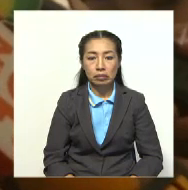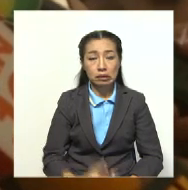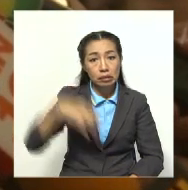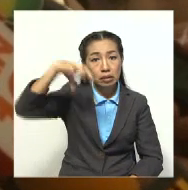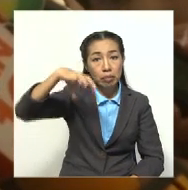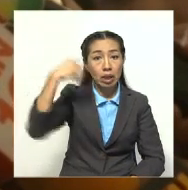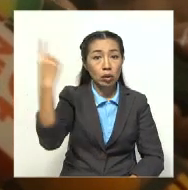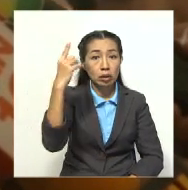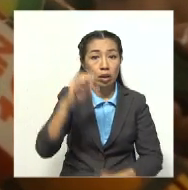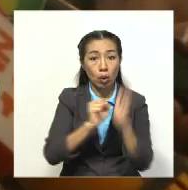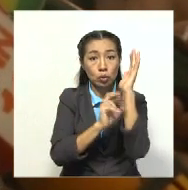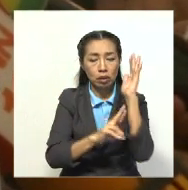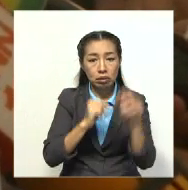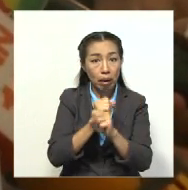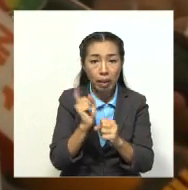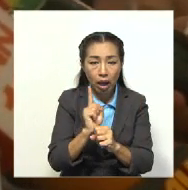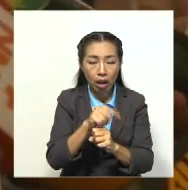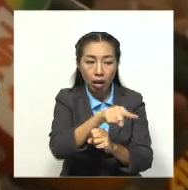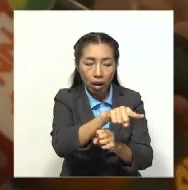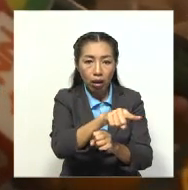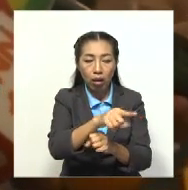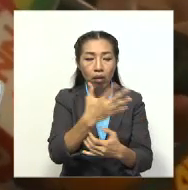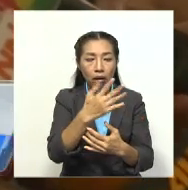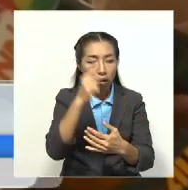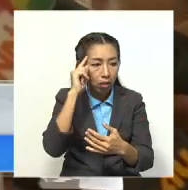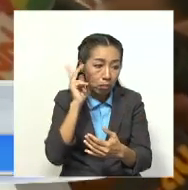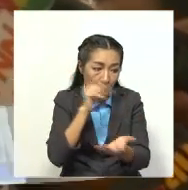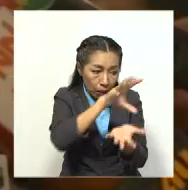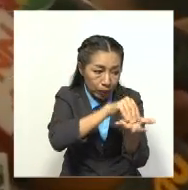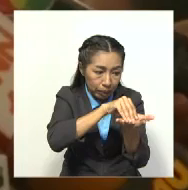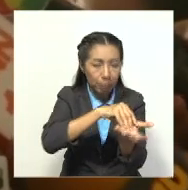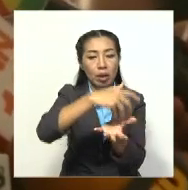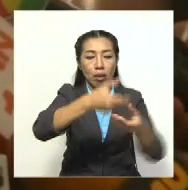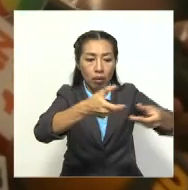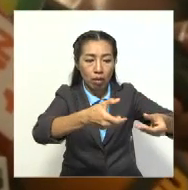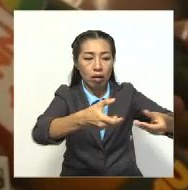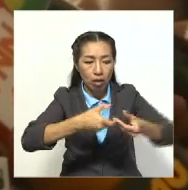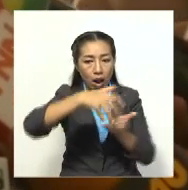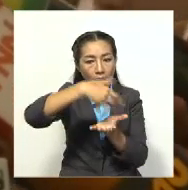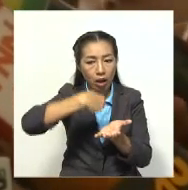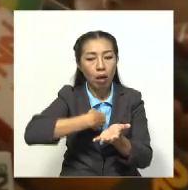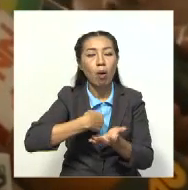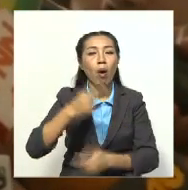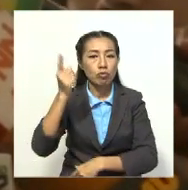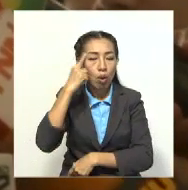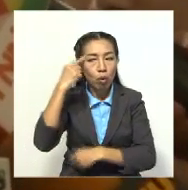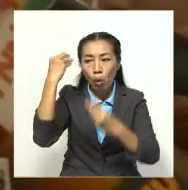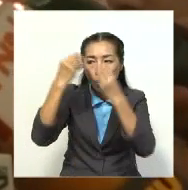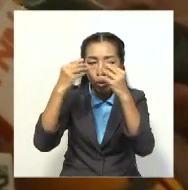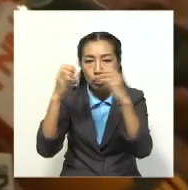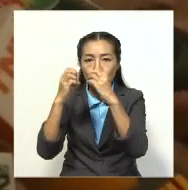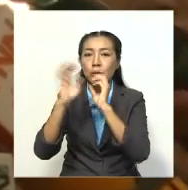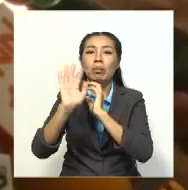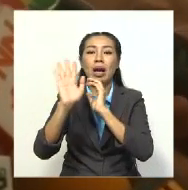านท่องเที่ยวเนี่ยทำก็คือคอยรับรู้ข้อมูลข่าวสารแล้วก็รายงานเพื่อจะไม่ให้เกิดความสับสนแต่อย่างไรก็